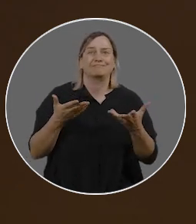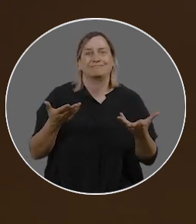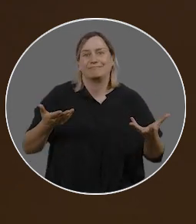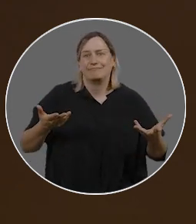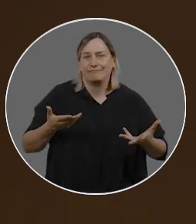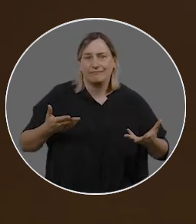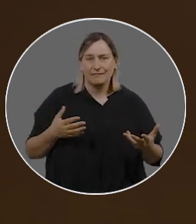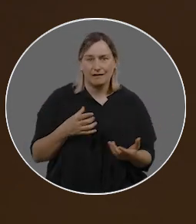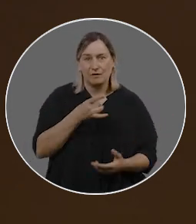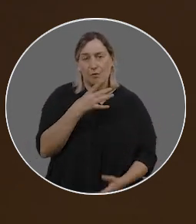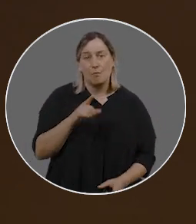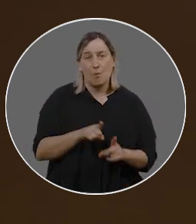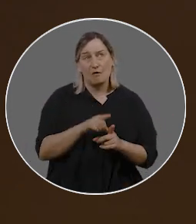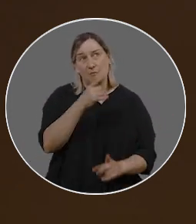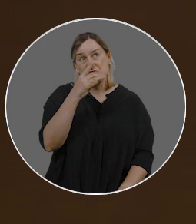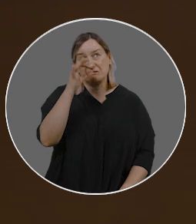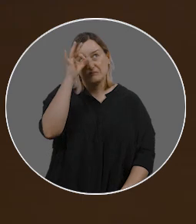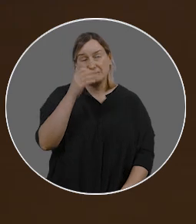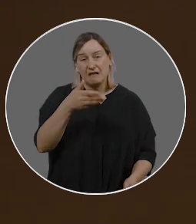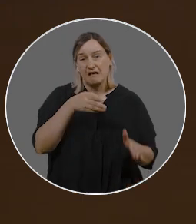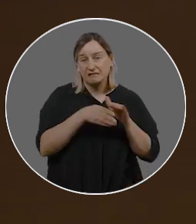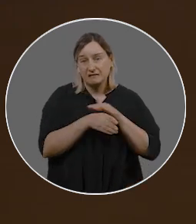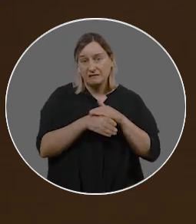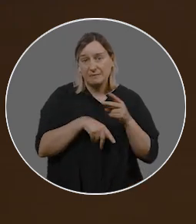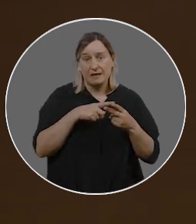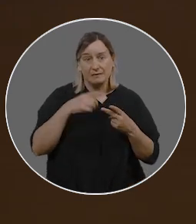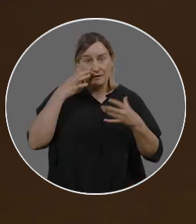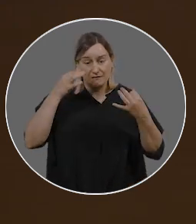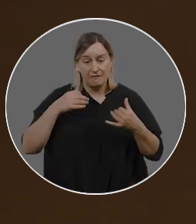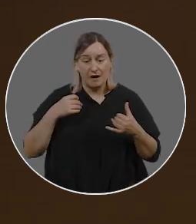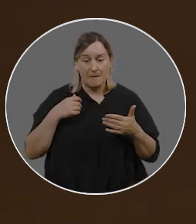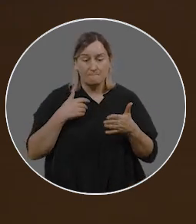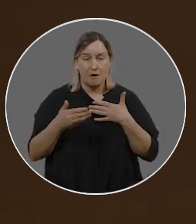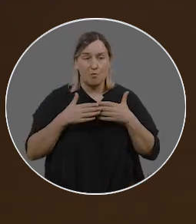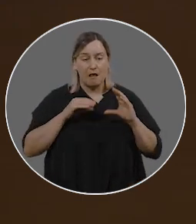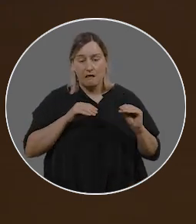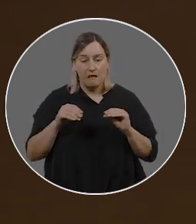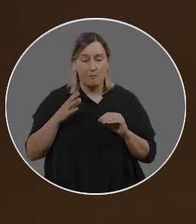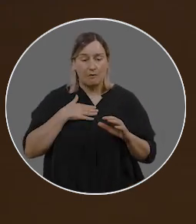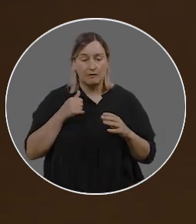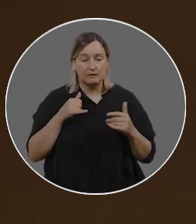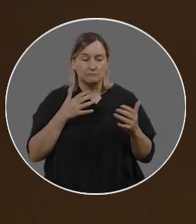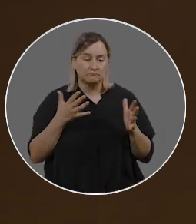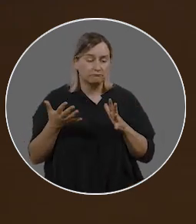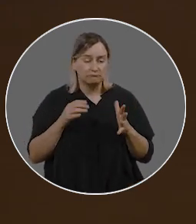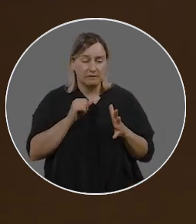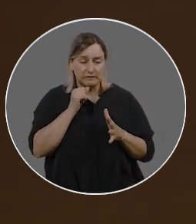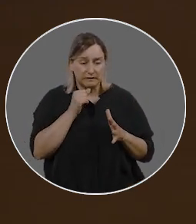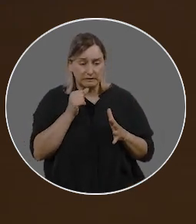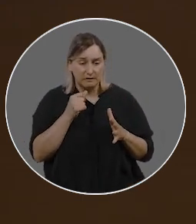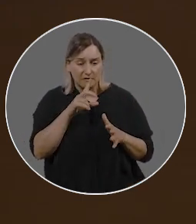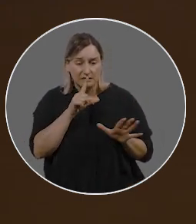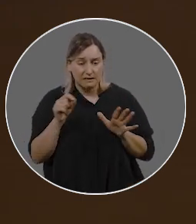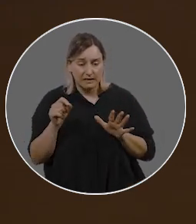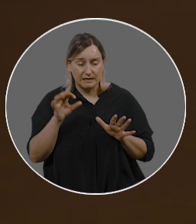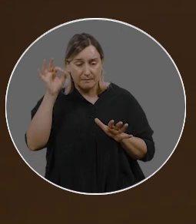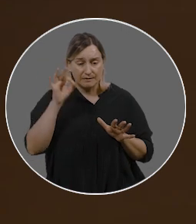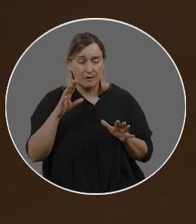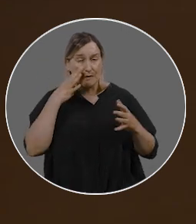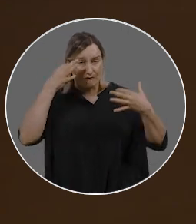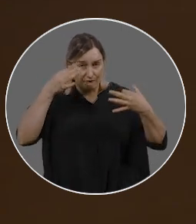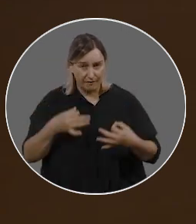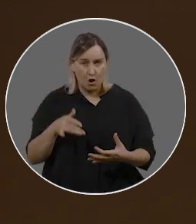un 15% d'accessibilitat, l'avaluació manual a lo millor t'apropa a un 70%,